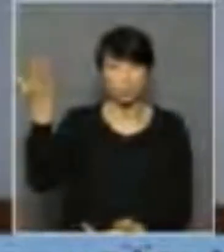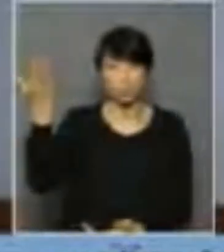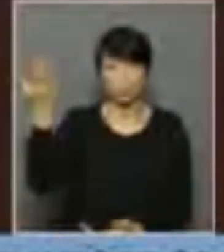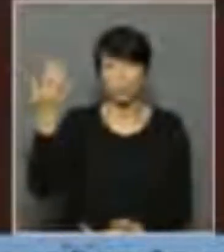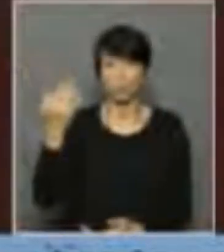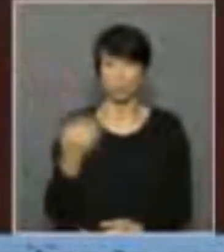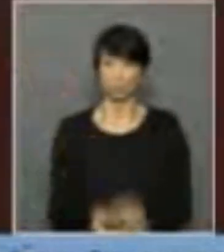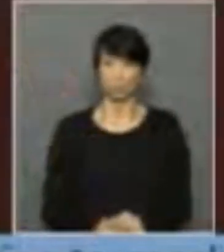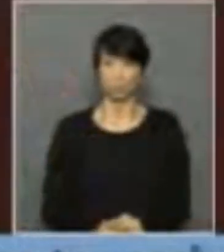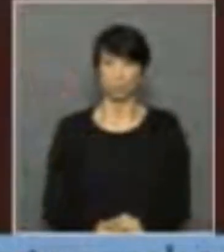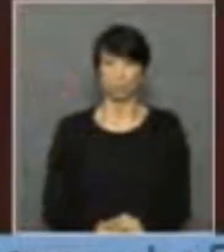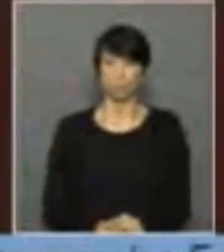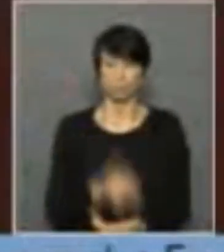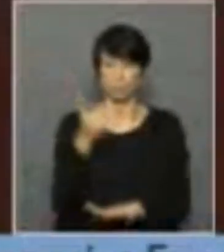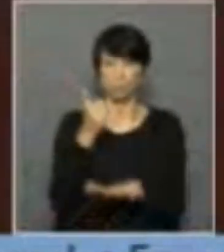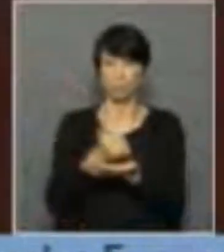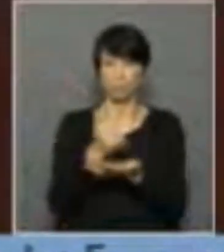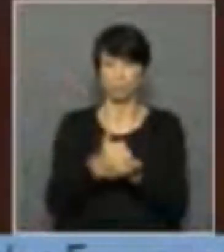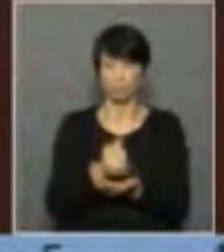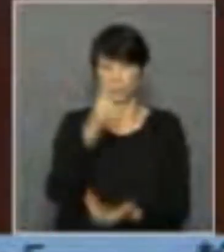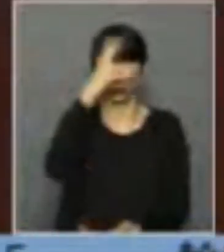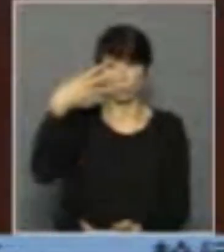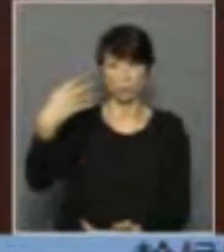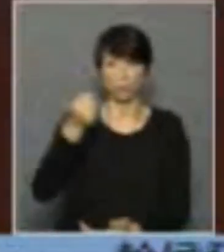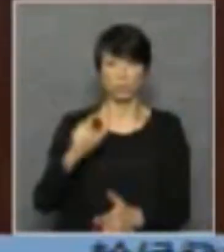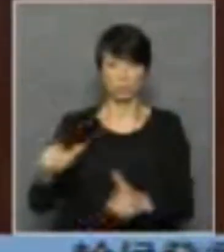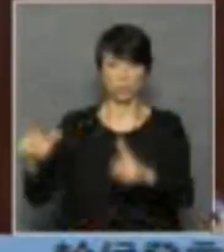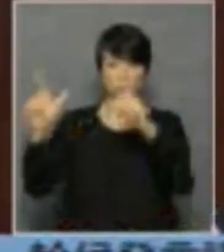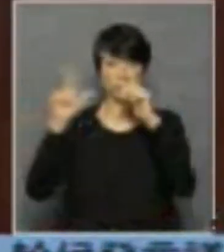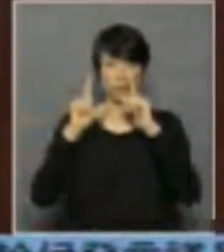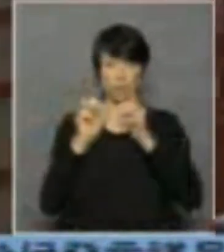不明白都有罪。 梁議員請你坐下，我認為局長已經答了你的問題了。何秀蘭議員。